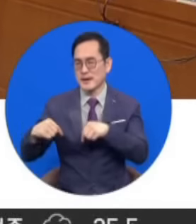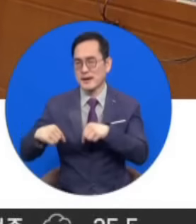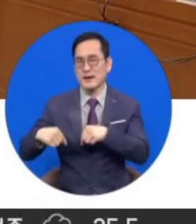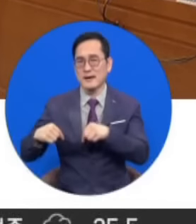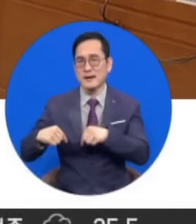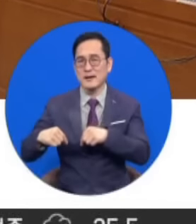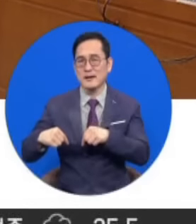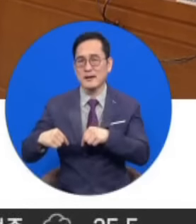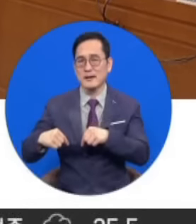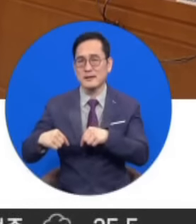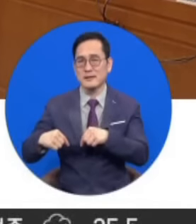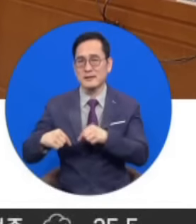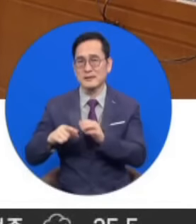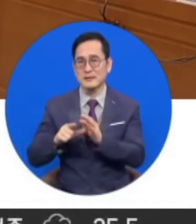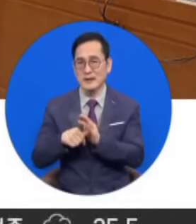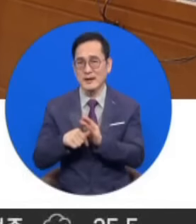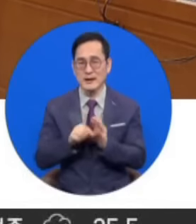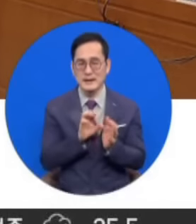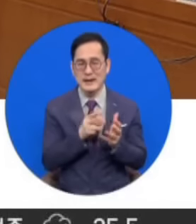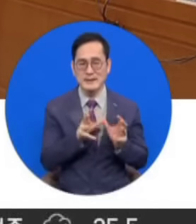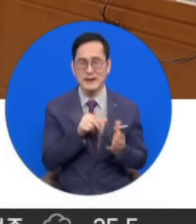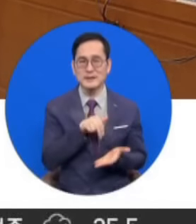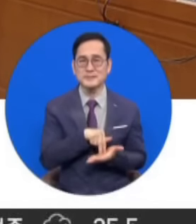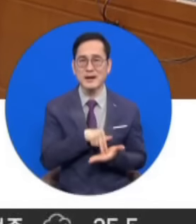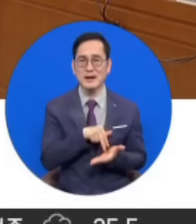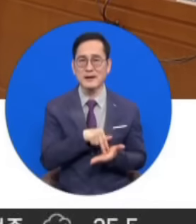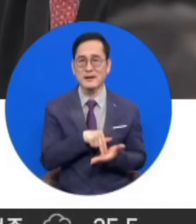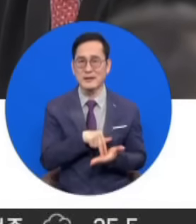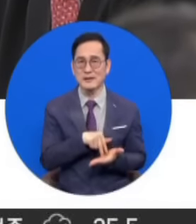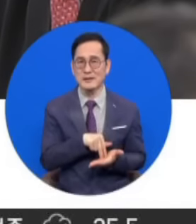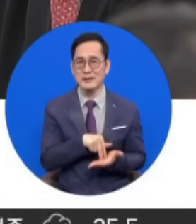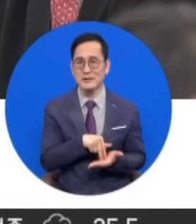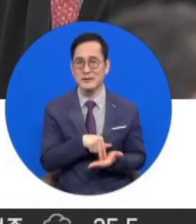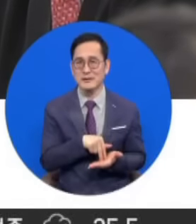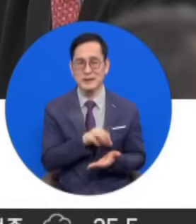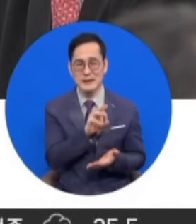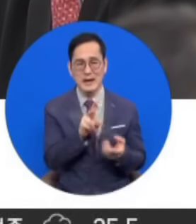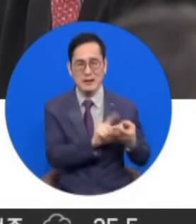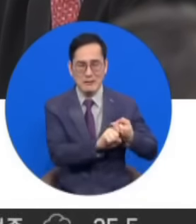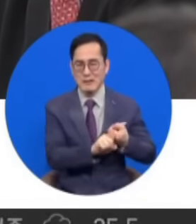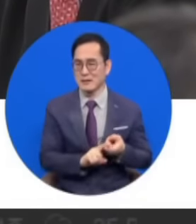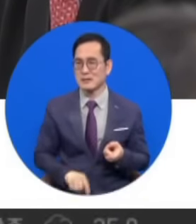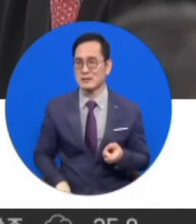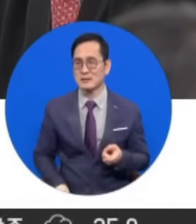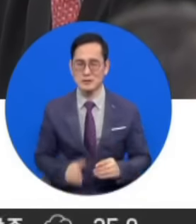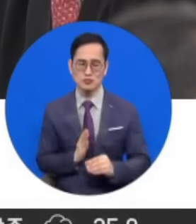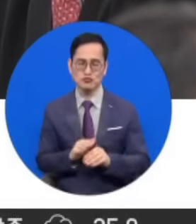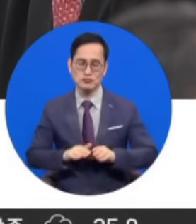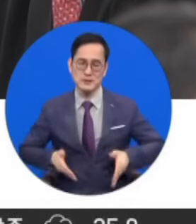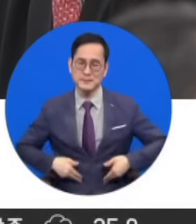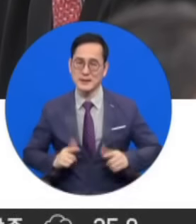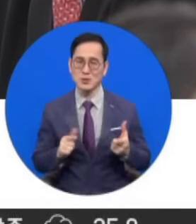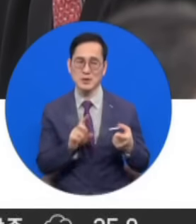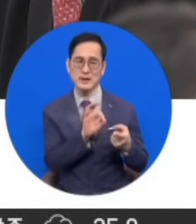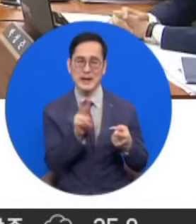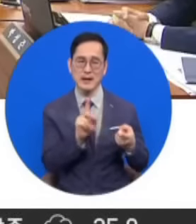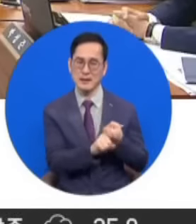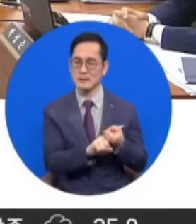운영위원회에서도 야당의 입장에서 약간 중립적인 입장이 아니고 야당의 입장에서 그것도 강경한